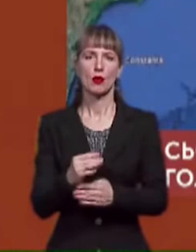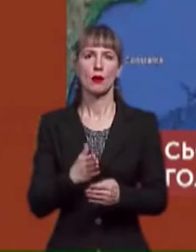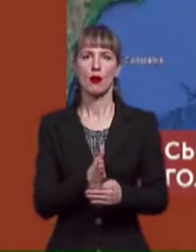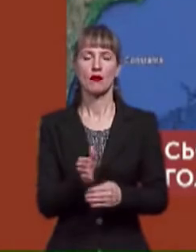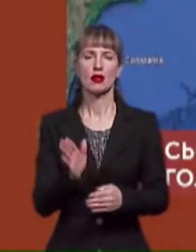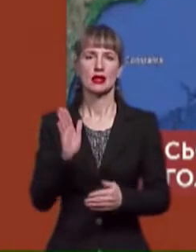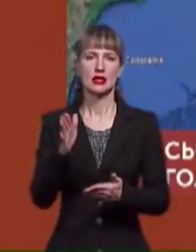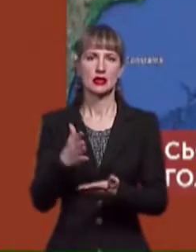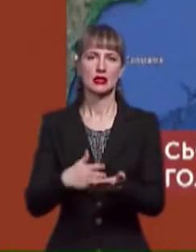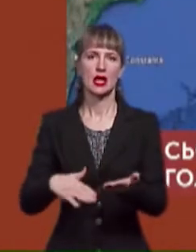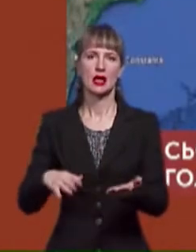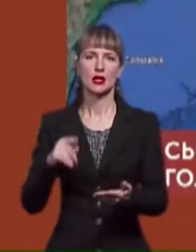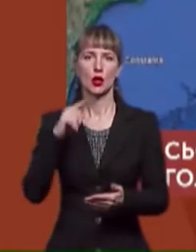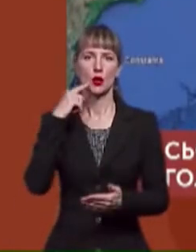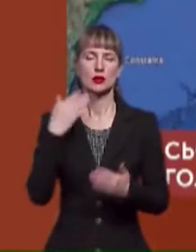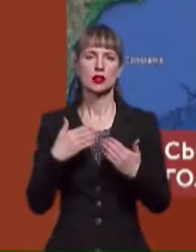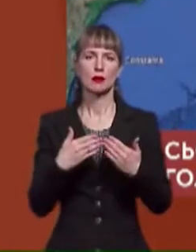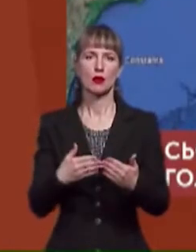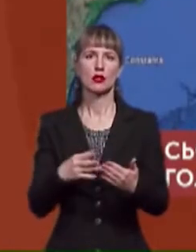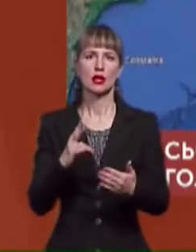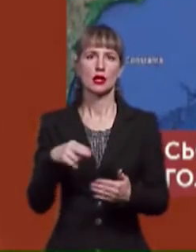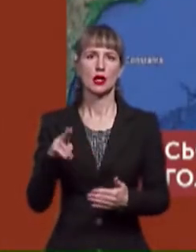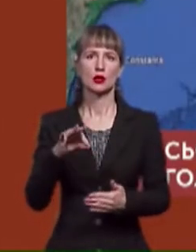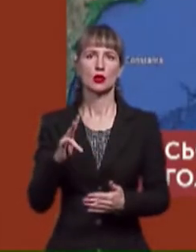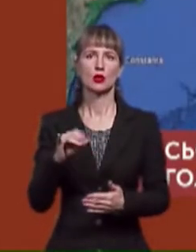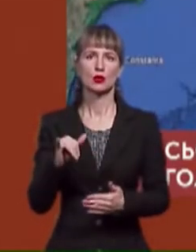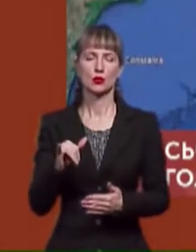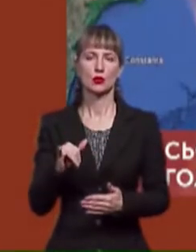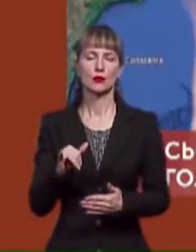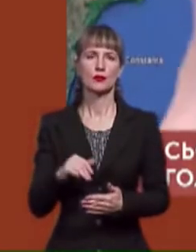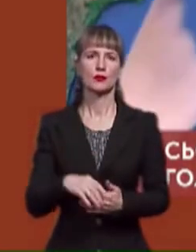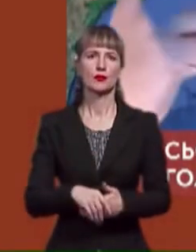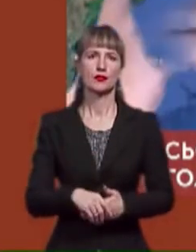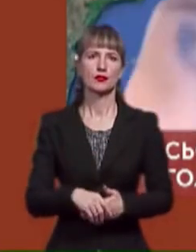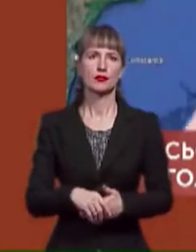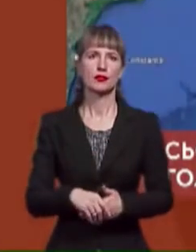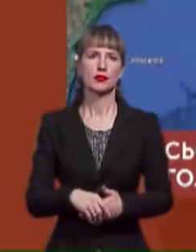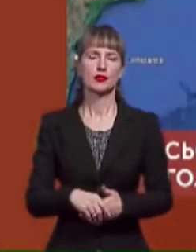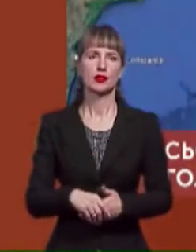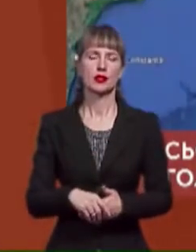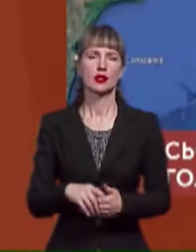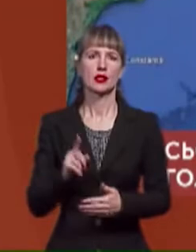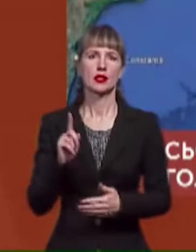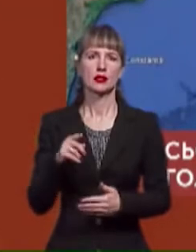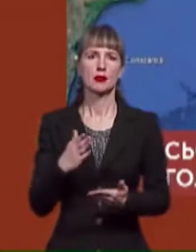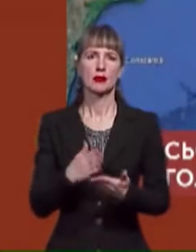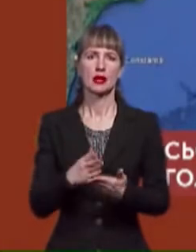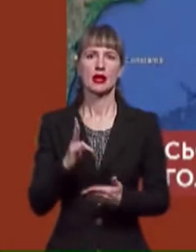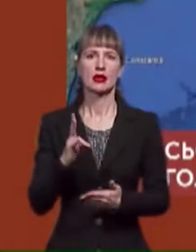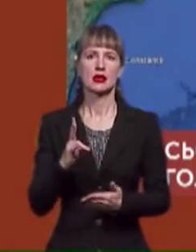на російські порти на Дону, порт Азов, ну, Таганрог є на Дону,